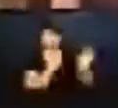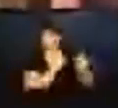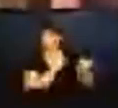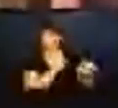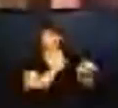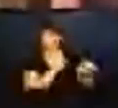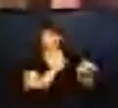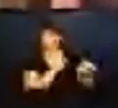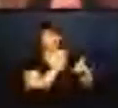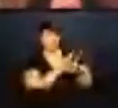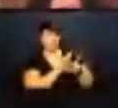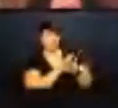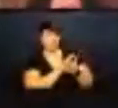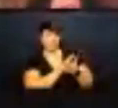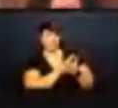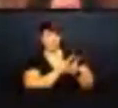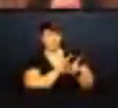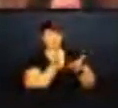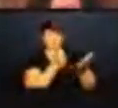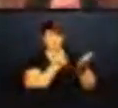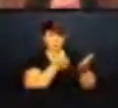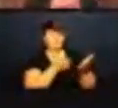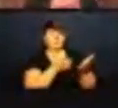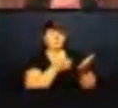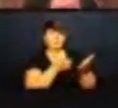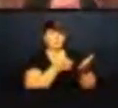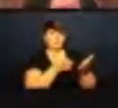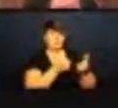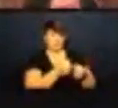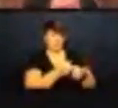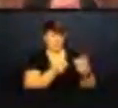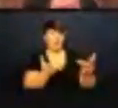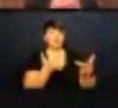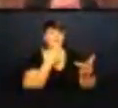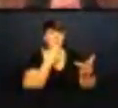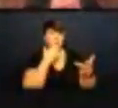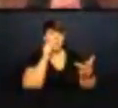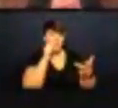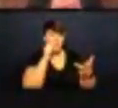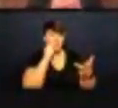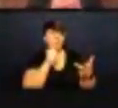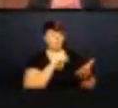ili kufanya maboreshaji maboresho haya.